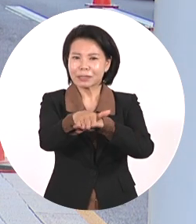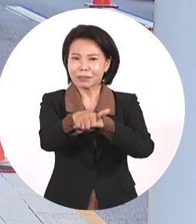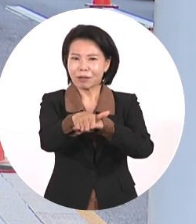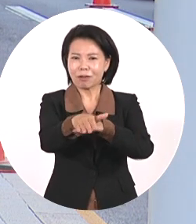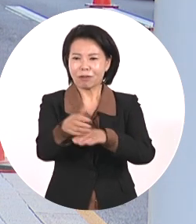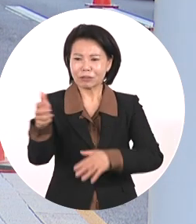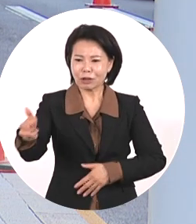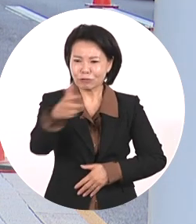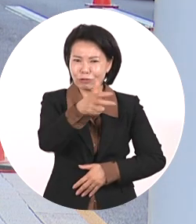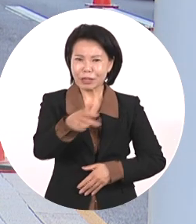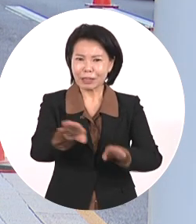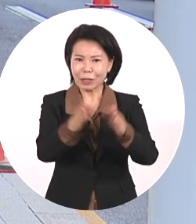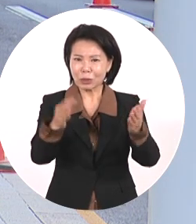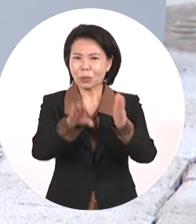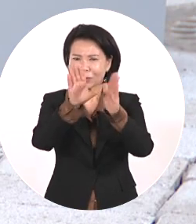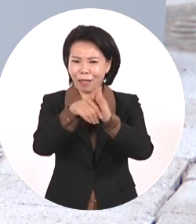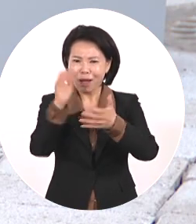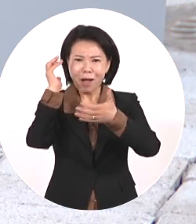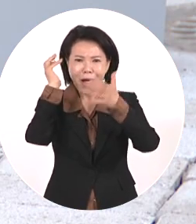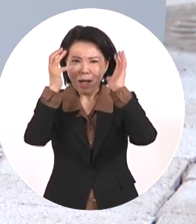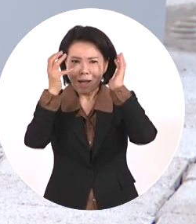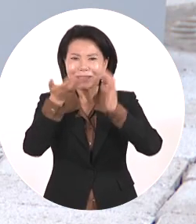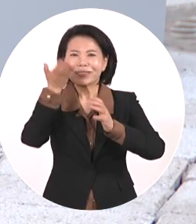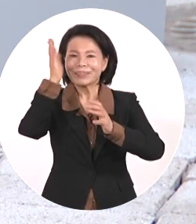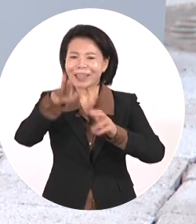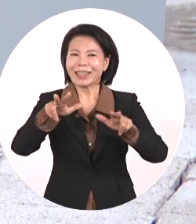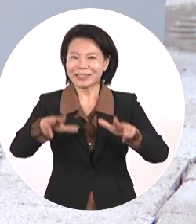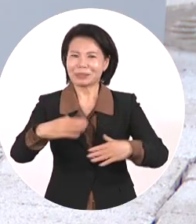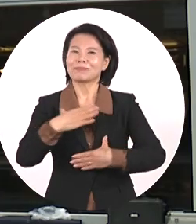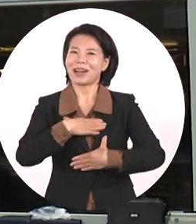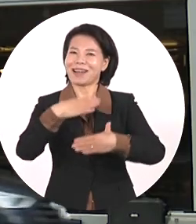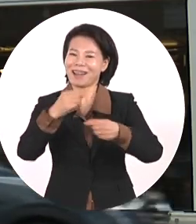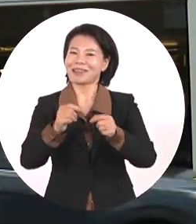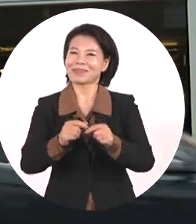초기 혼란을 딛고 점차 안정을 찾아가고 있습니다.